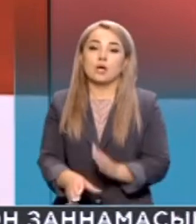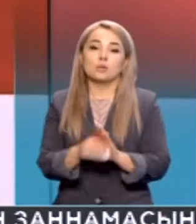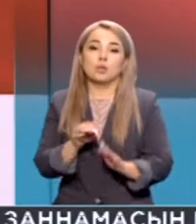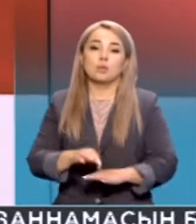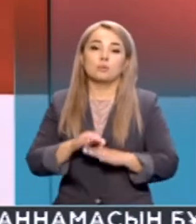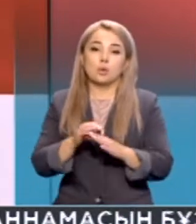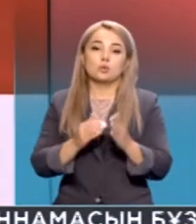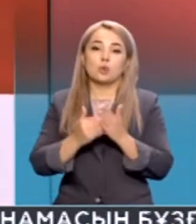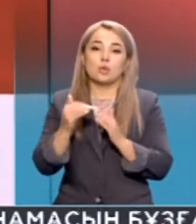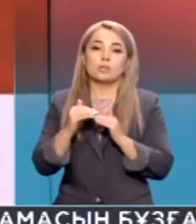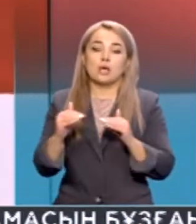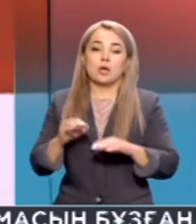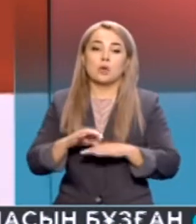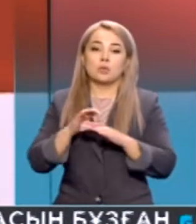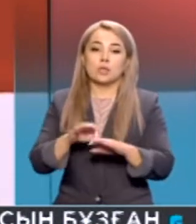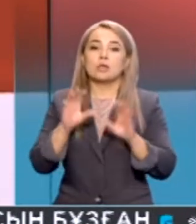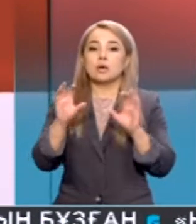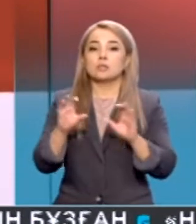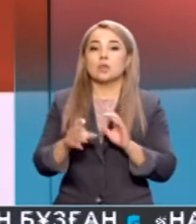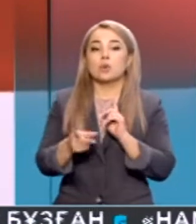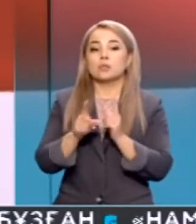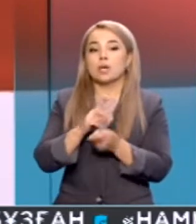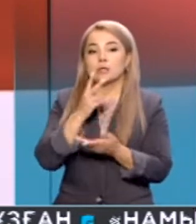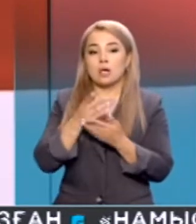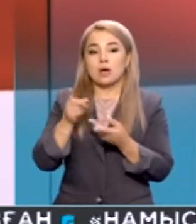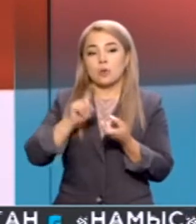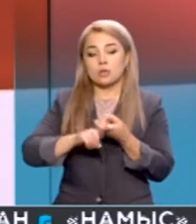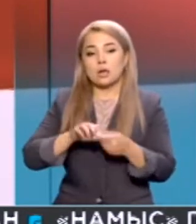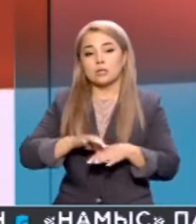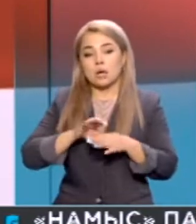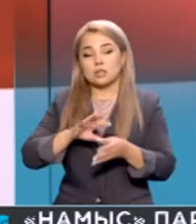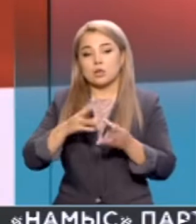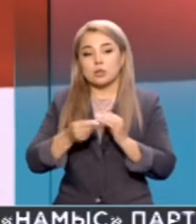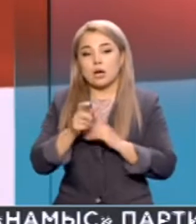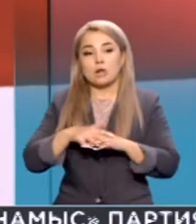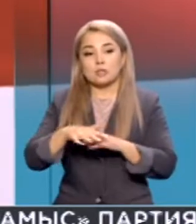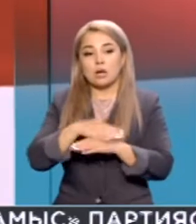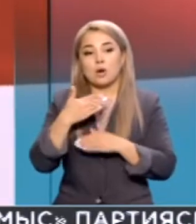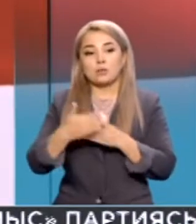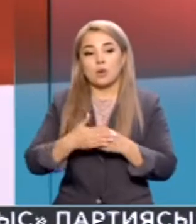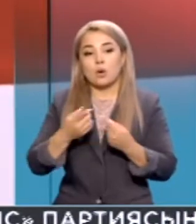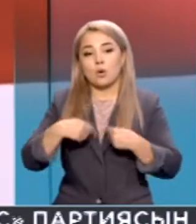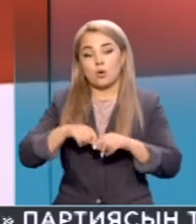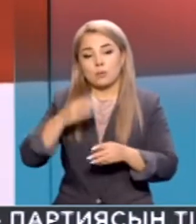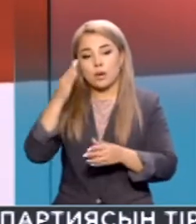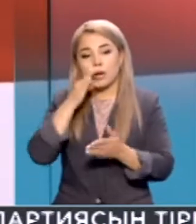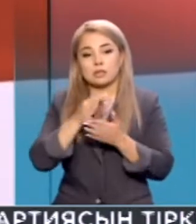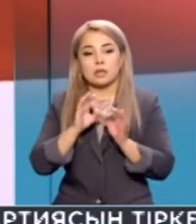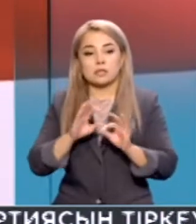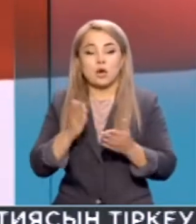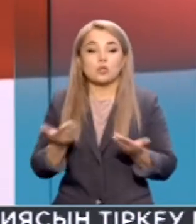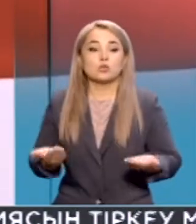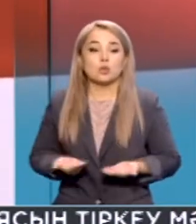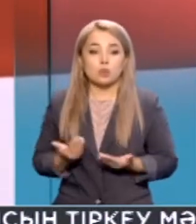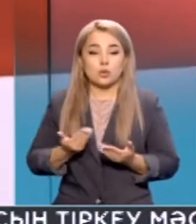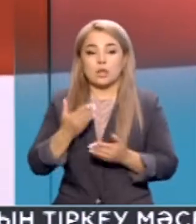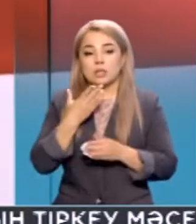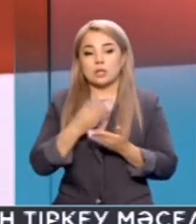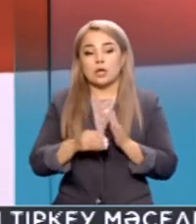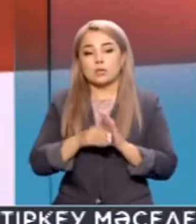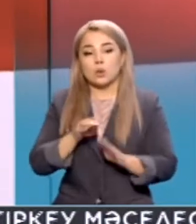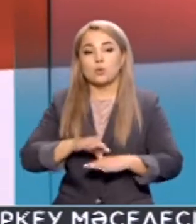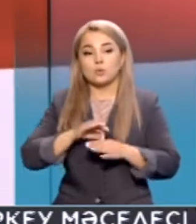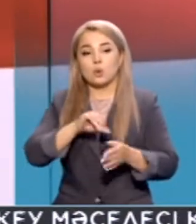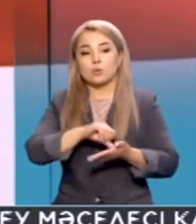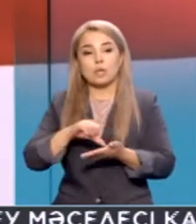Референдум жоғары деңгейде өтті. Конституциялық өзгерістерге орай өткізілген жалпы халықтық науқанға қоғам пікірі осындай. Тұрғындар референдум